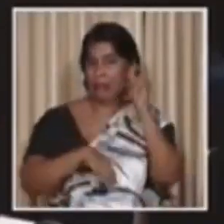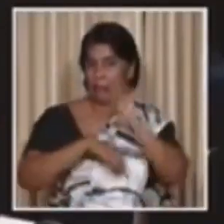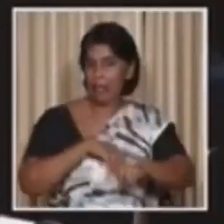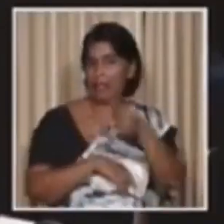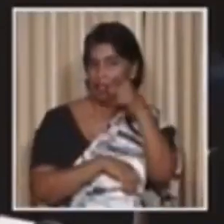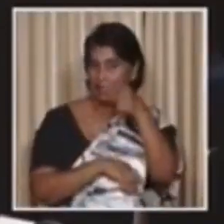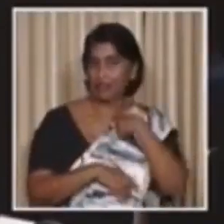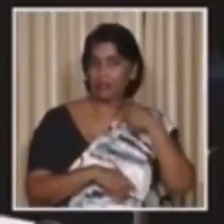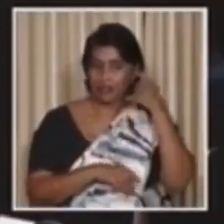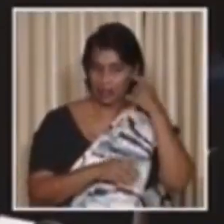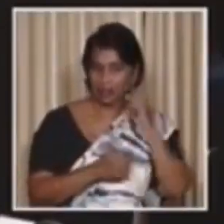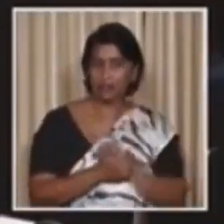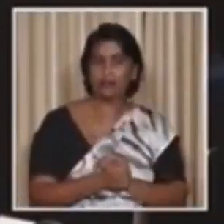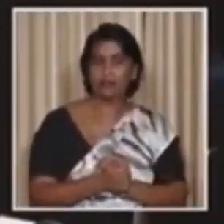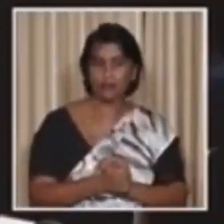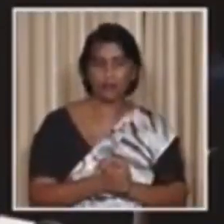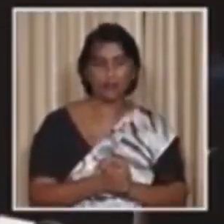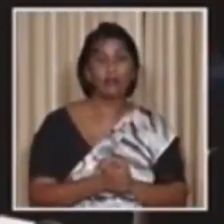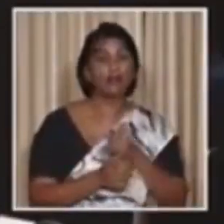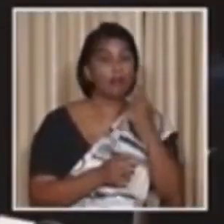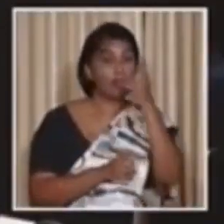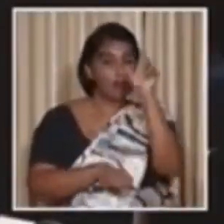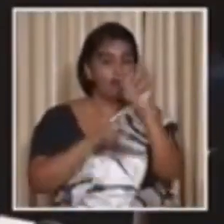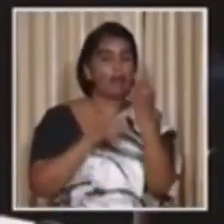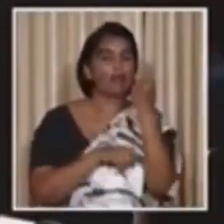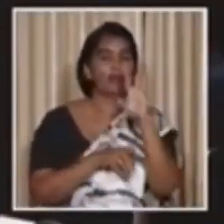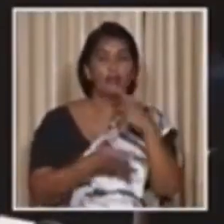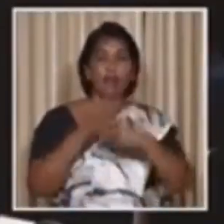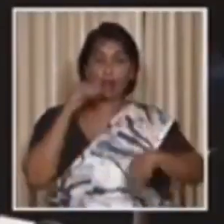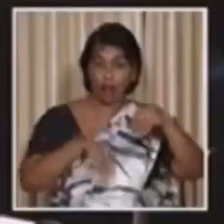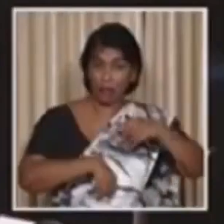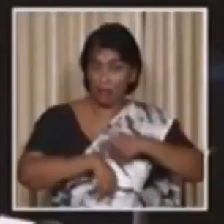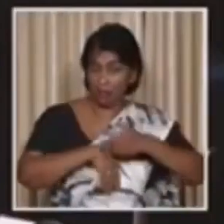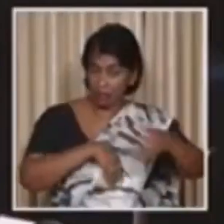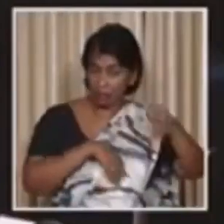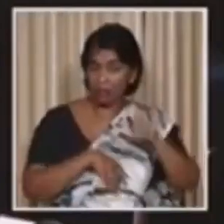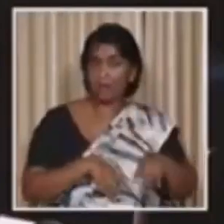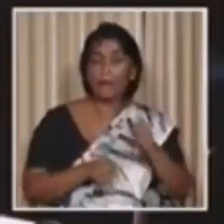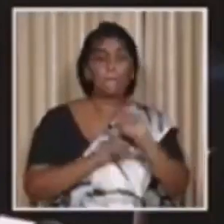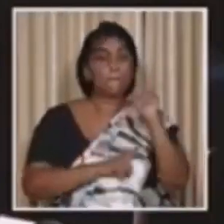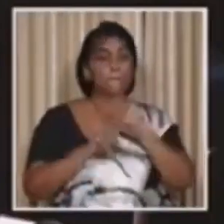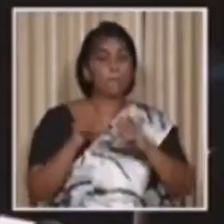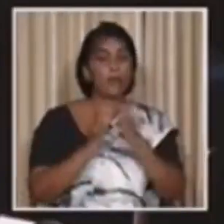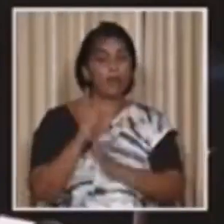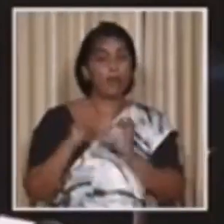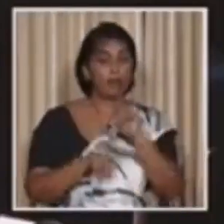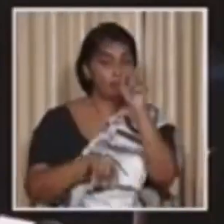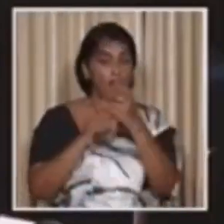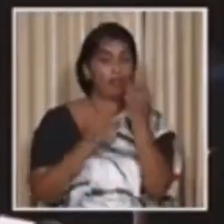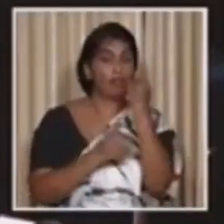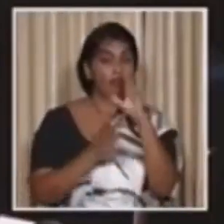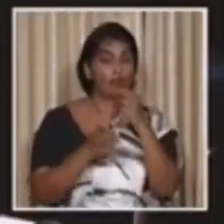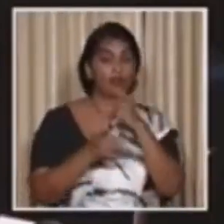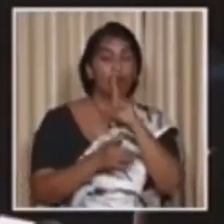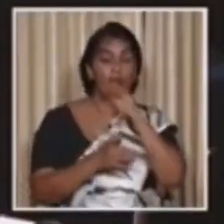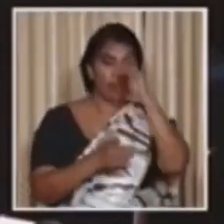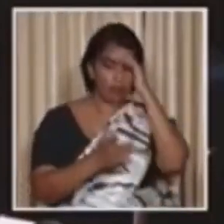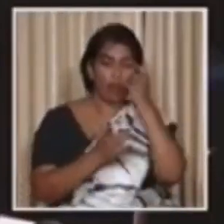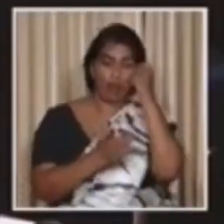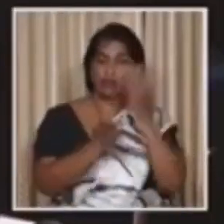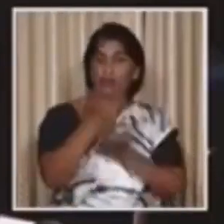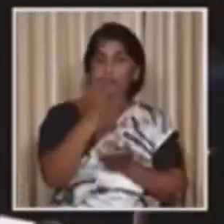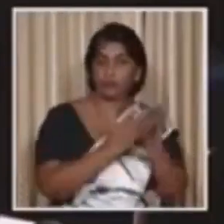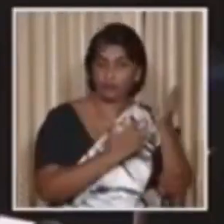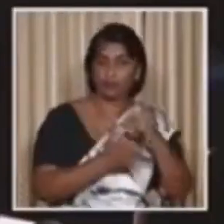ඒකයි. හරිද? මොකද 14 දෙනෙක් මැතිවරණ තියෙන වෙලාවක මේ පාර්ලිමේන්තු මන්ත්‍රීවරු 14 දෙනෙක් අසංගල කතා නැතුව මට යෝජනාවක්